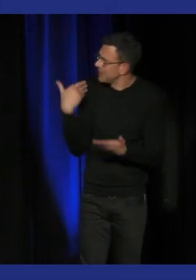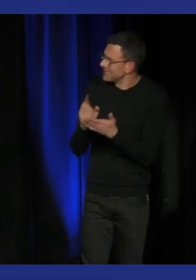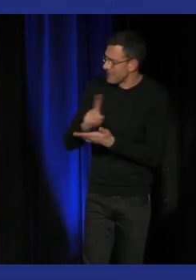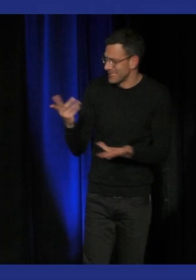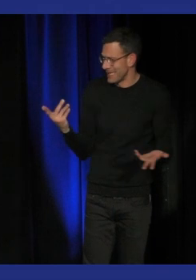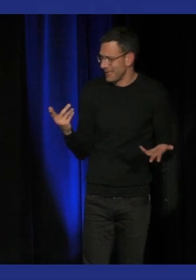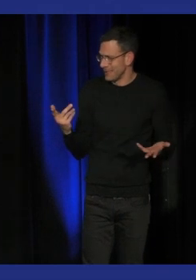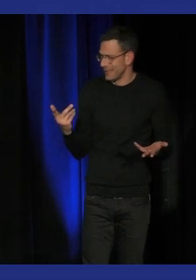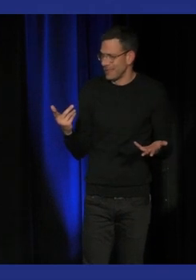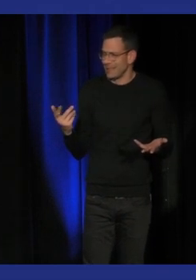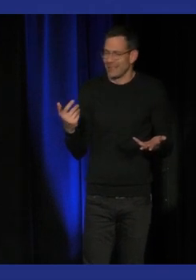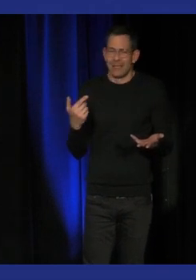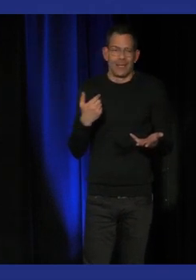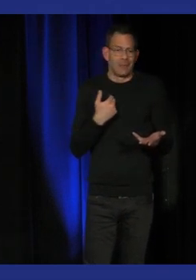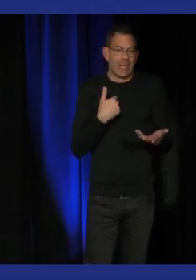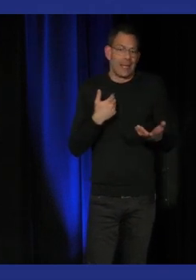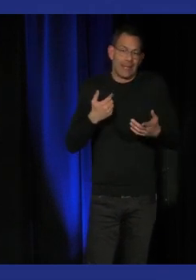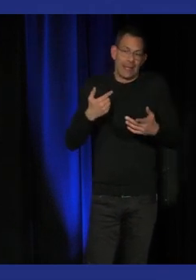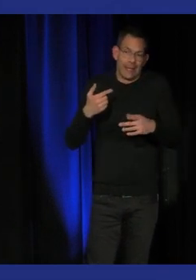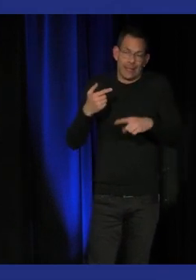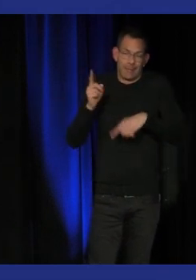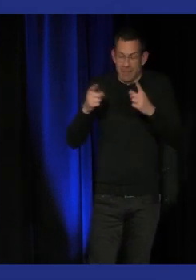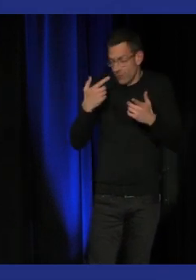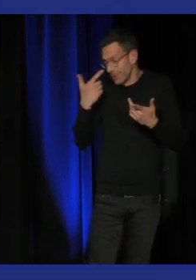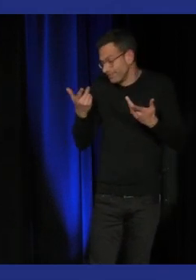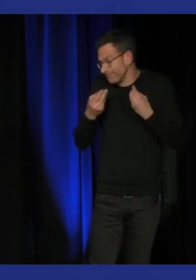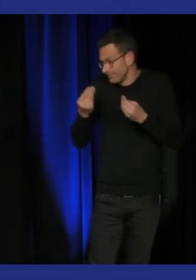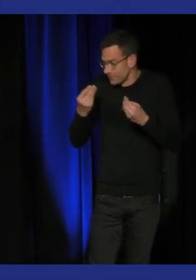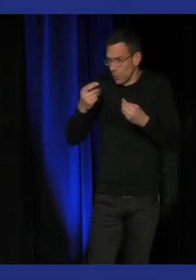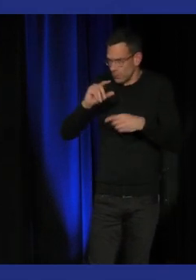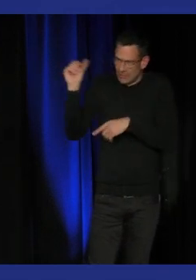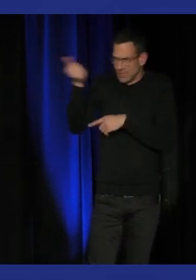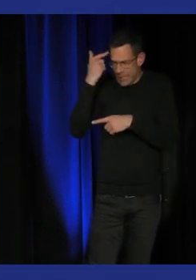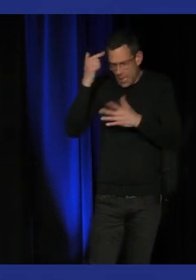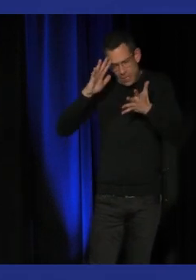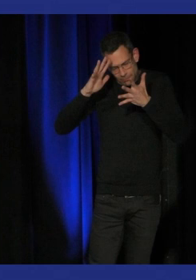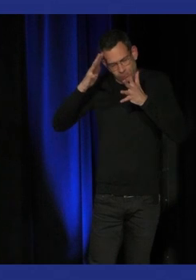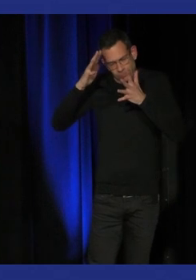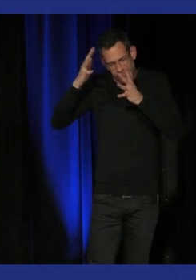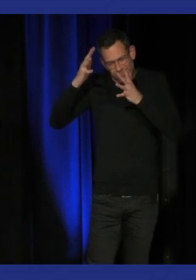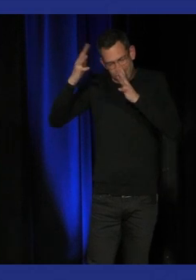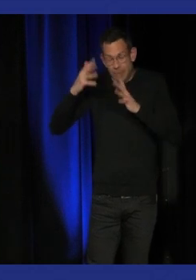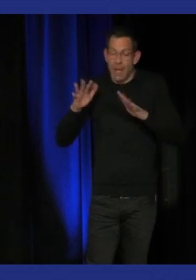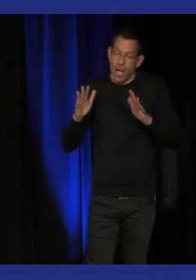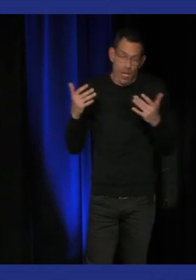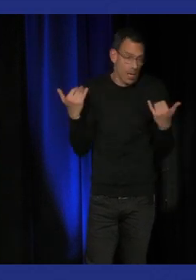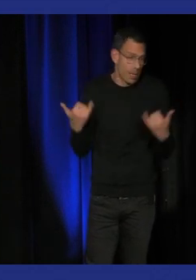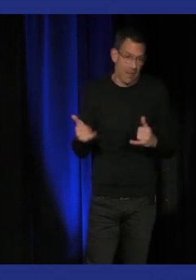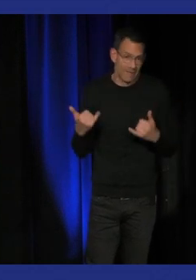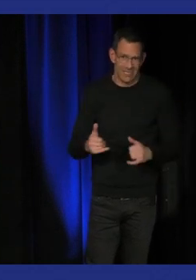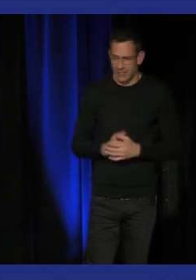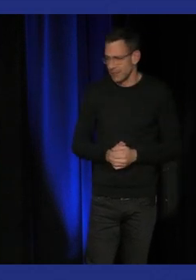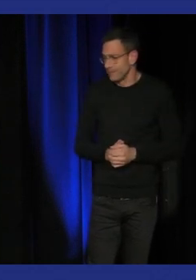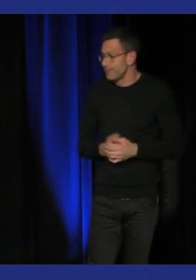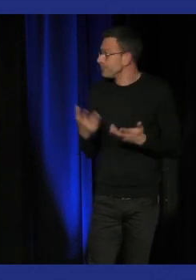Enfin, je pense que ça fait avancer un peu tout le monde, mais on en est quand même très, très loin. Par exemple, là, on